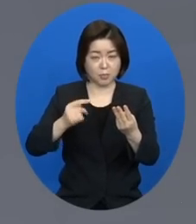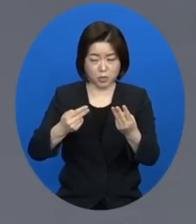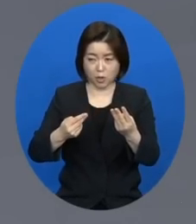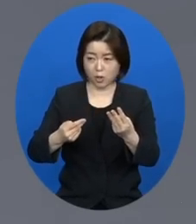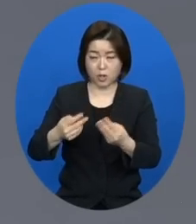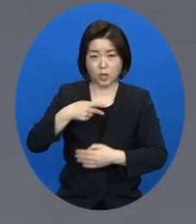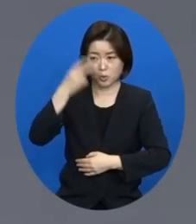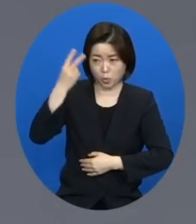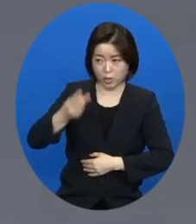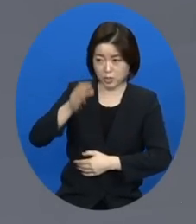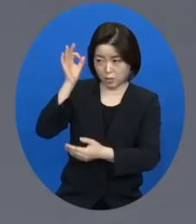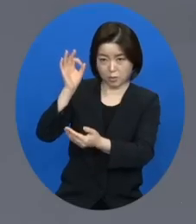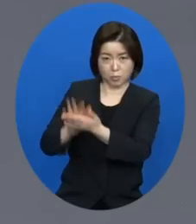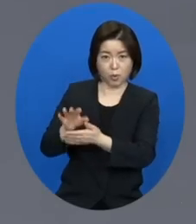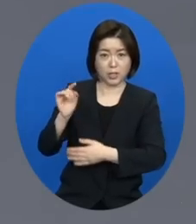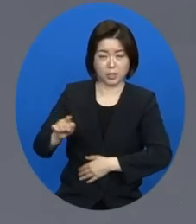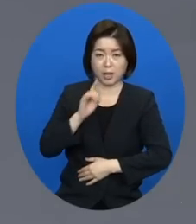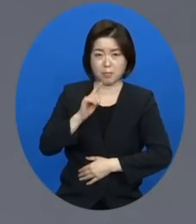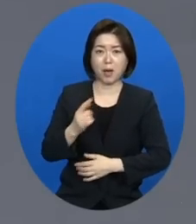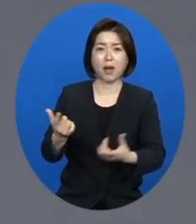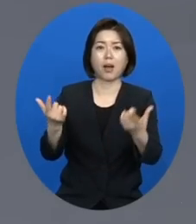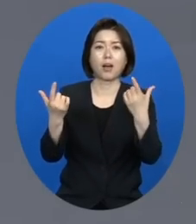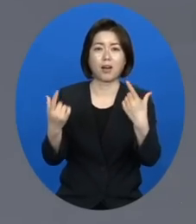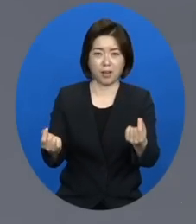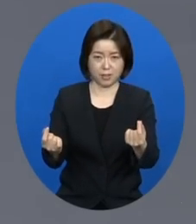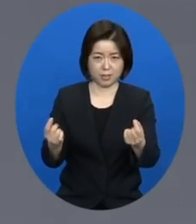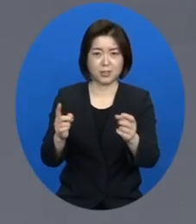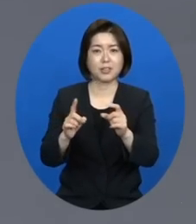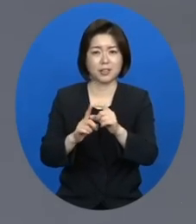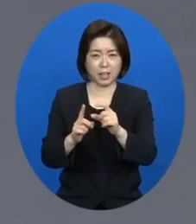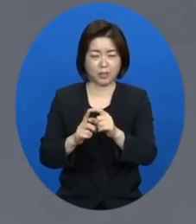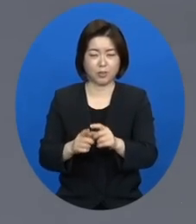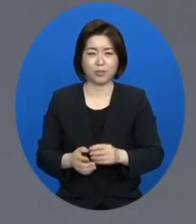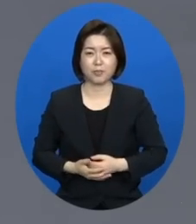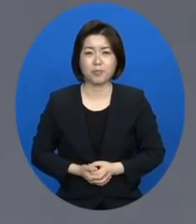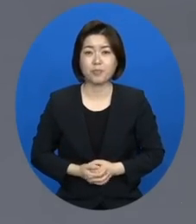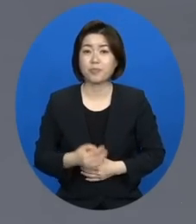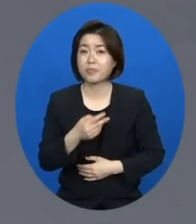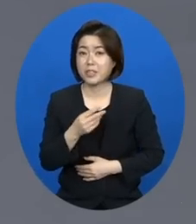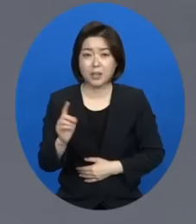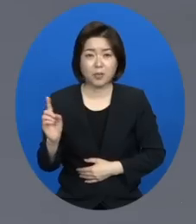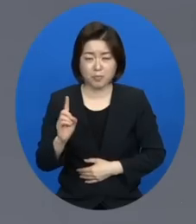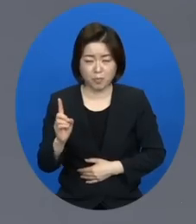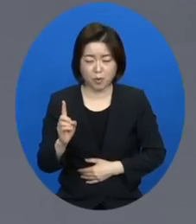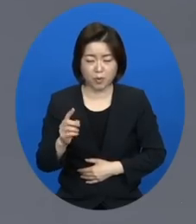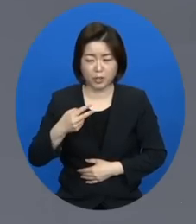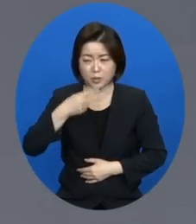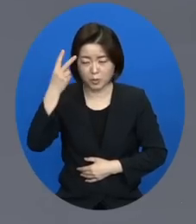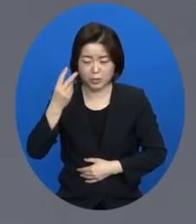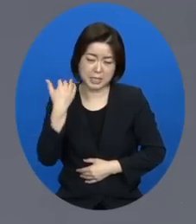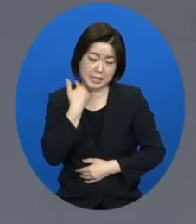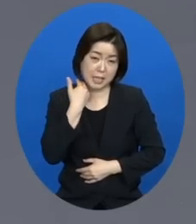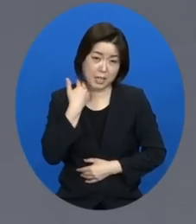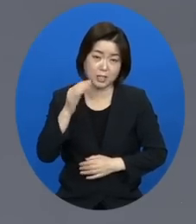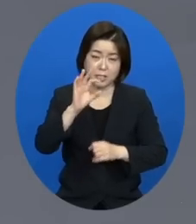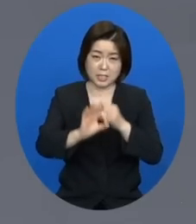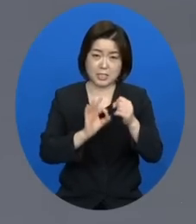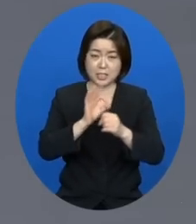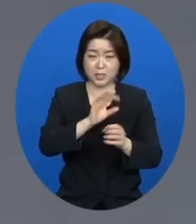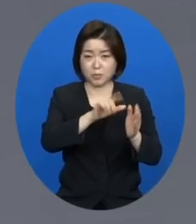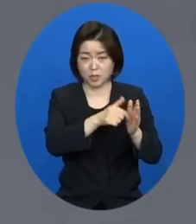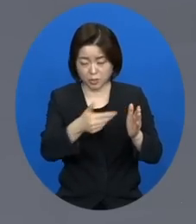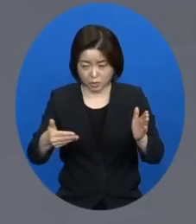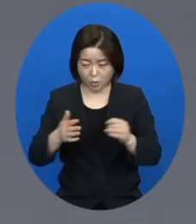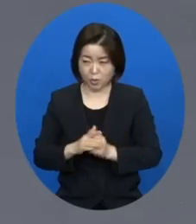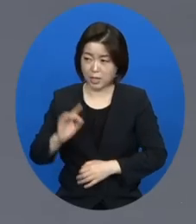요셉을 보았다라는 말은 같은 단어입니다. 즉 요셉이 보이지 않았던 이 10년의 세월과 또한